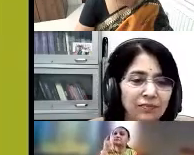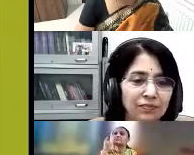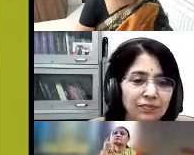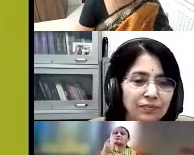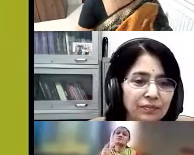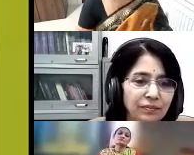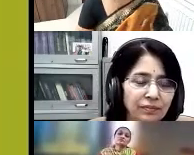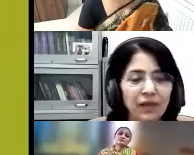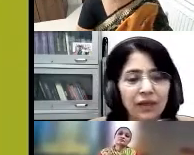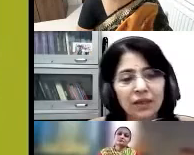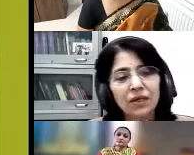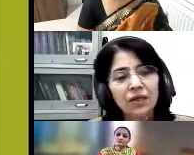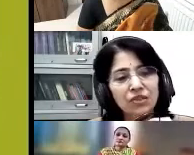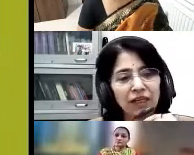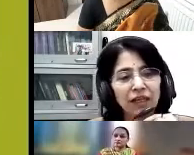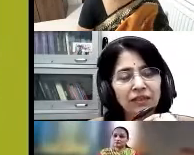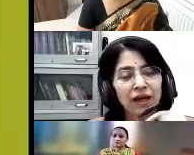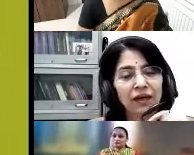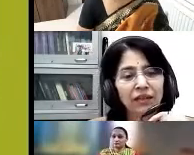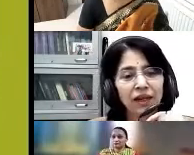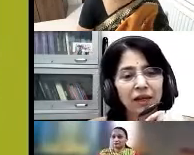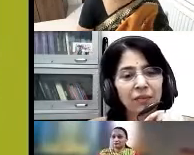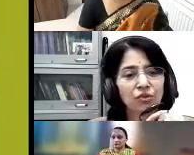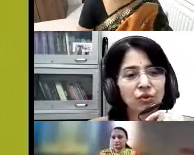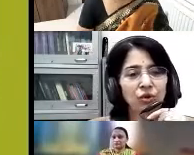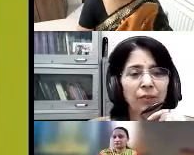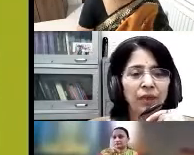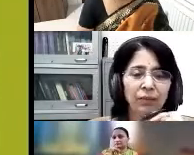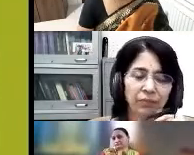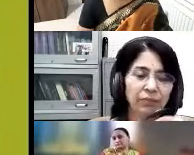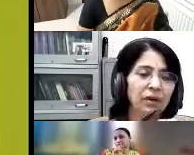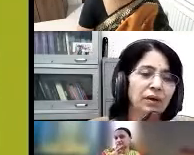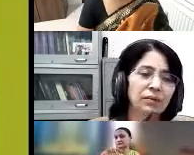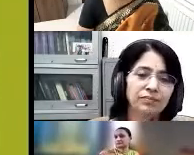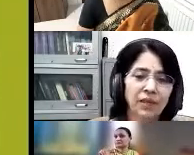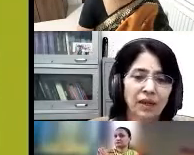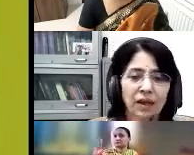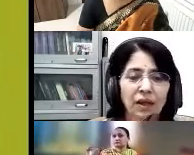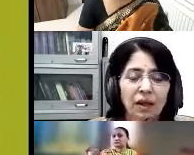लिए। 6 से 8 साल के बच्चों को हमें